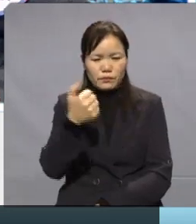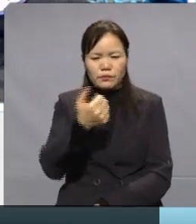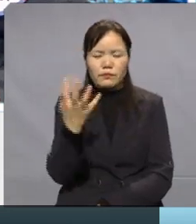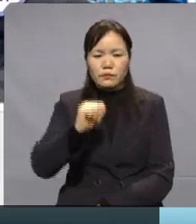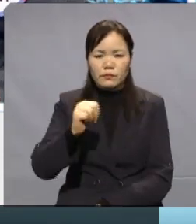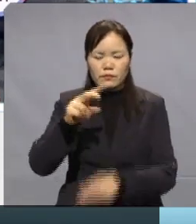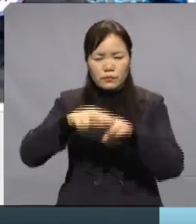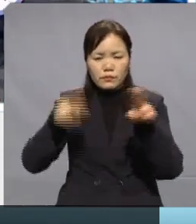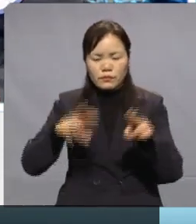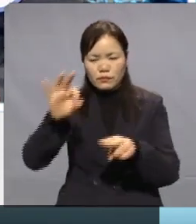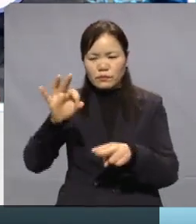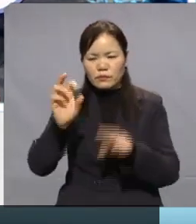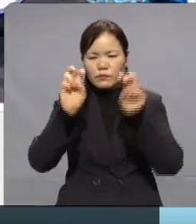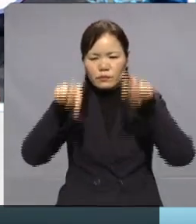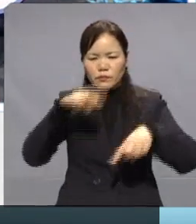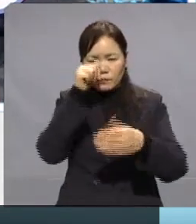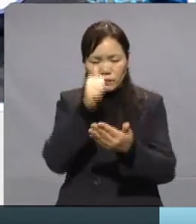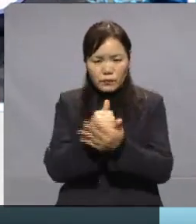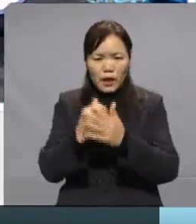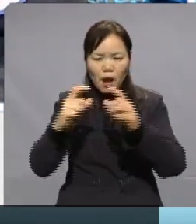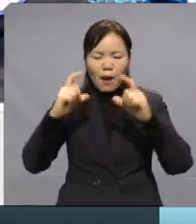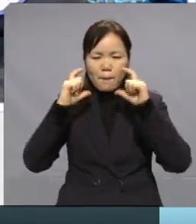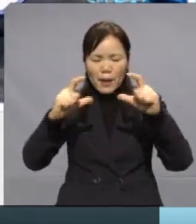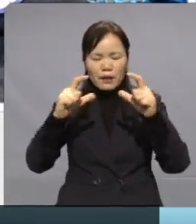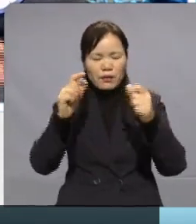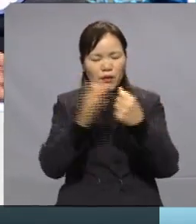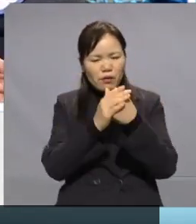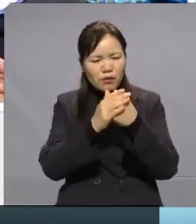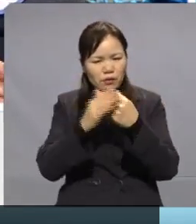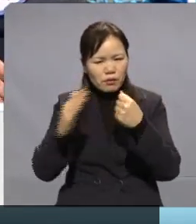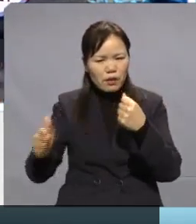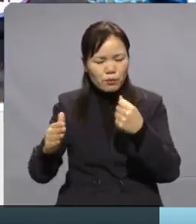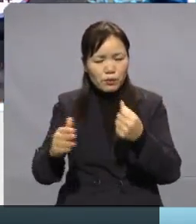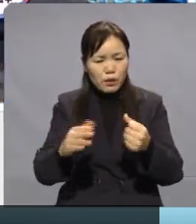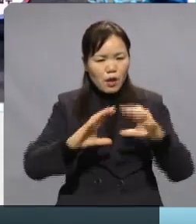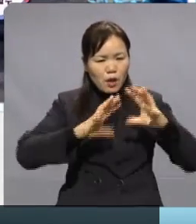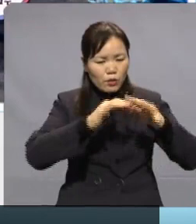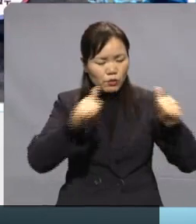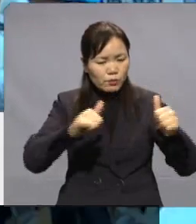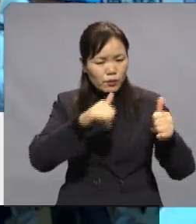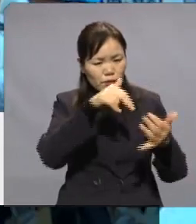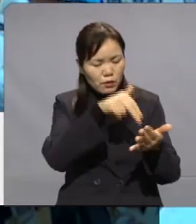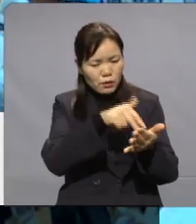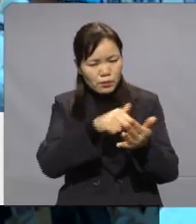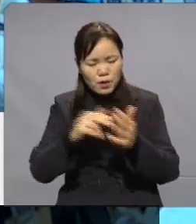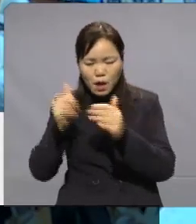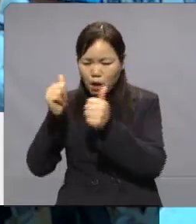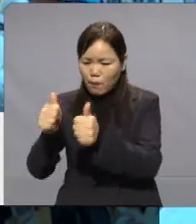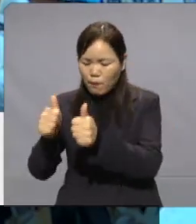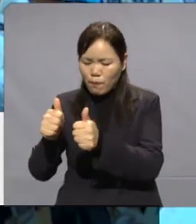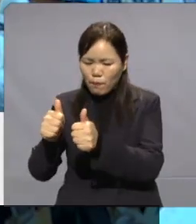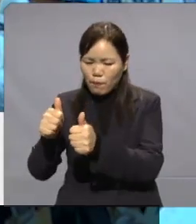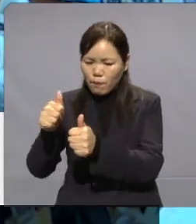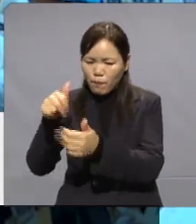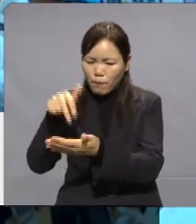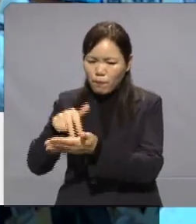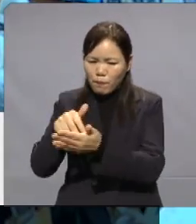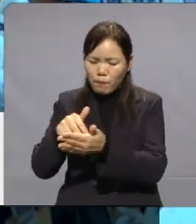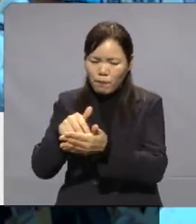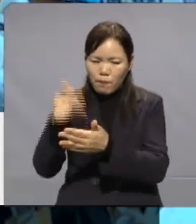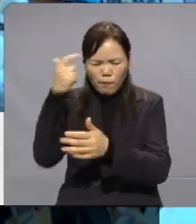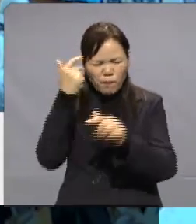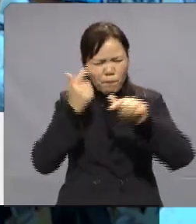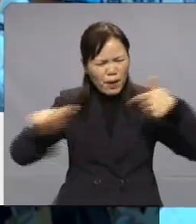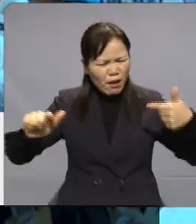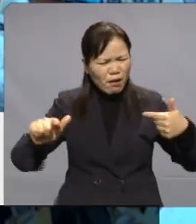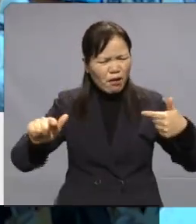판결 이거에 따라서 이 국민들의 법감정하고 사법부의 이 법리 사이에 굉장히 괴리가 크다라는 게또한번